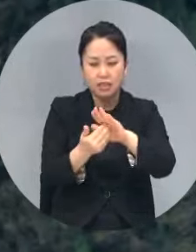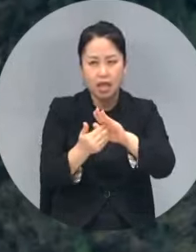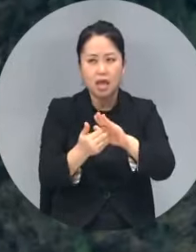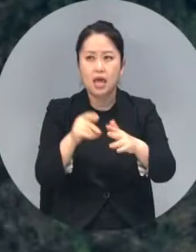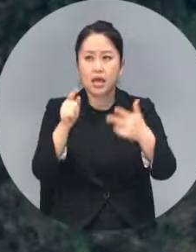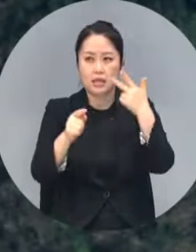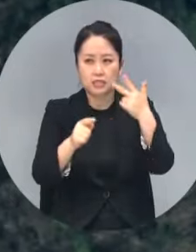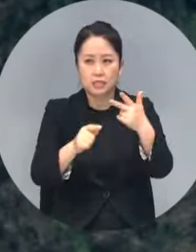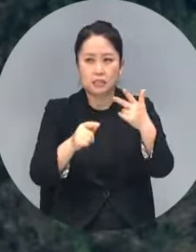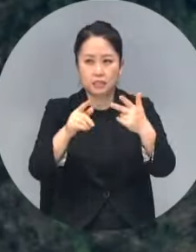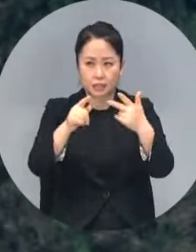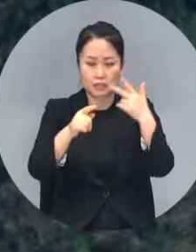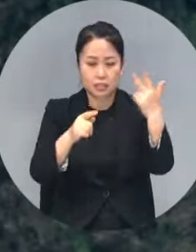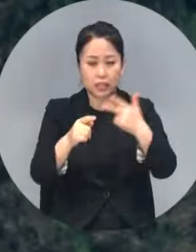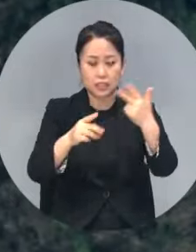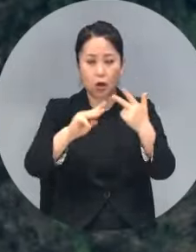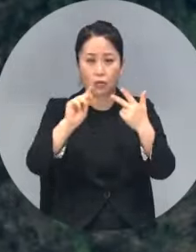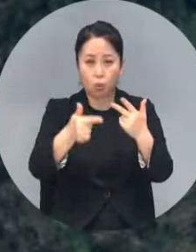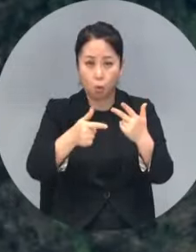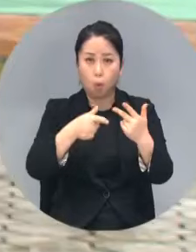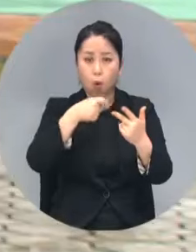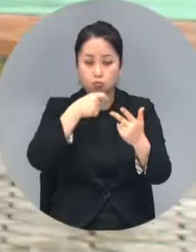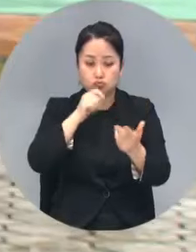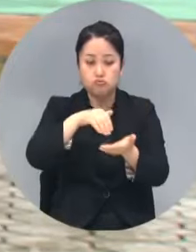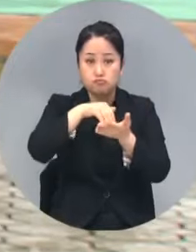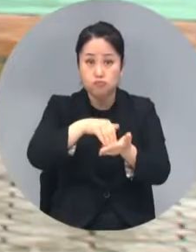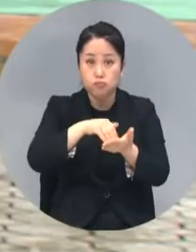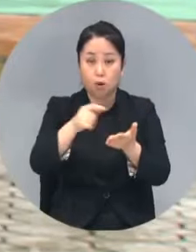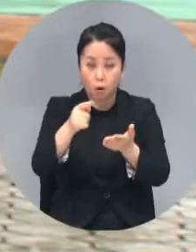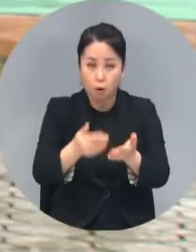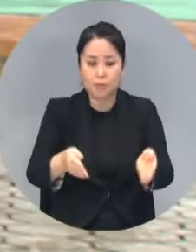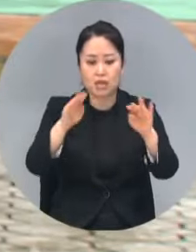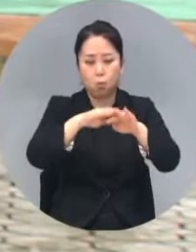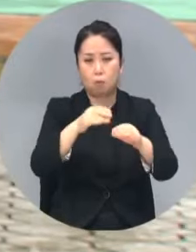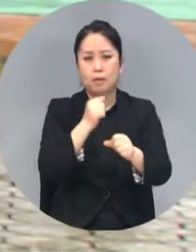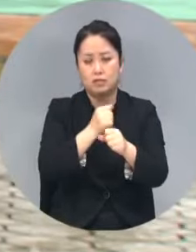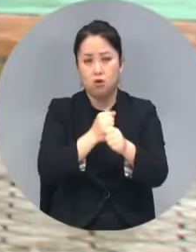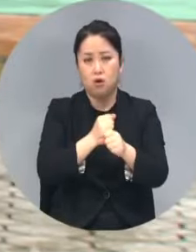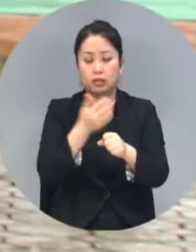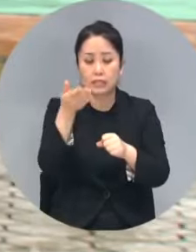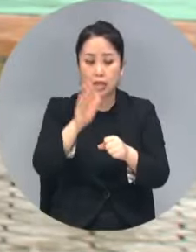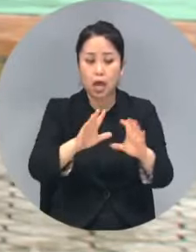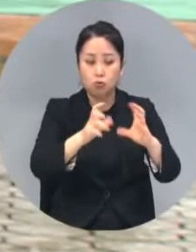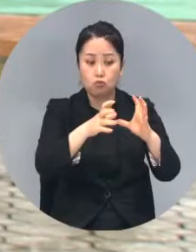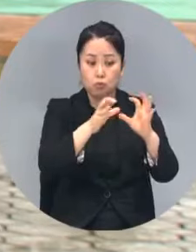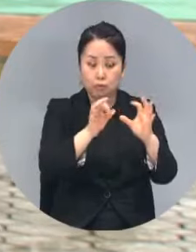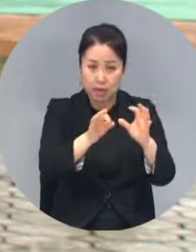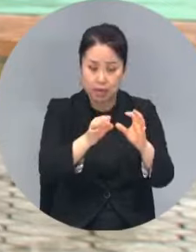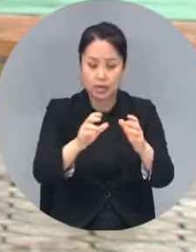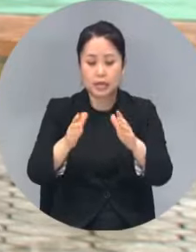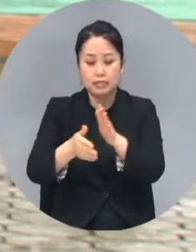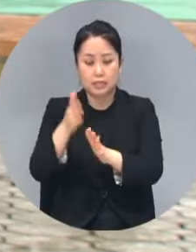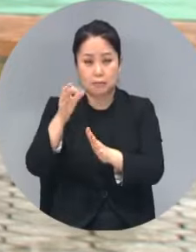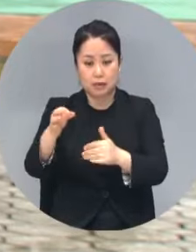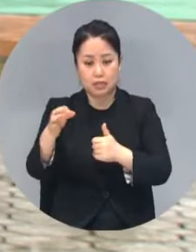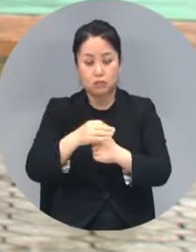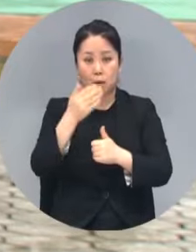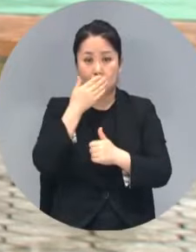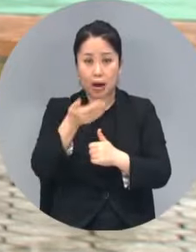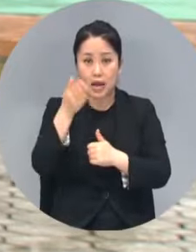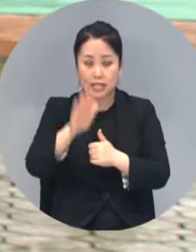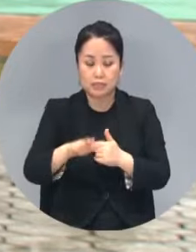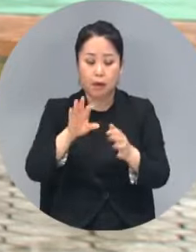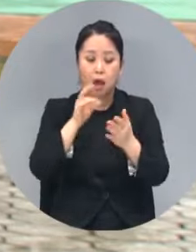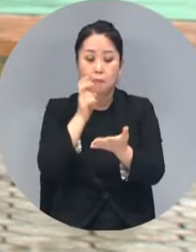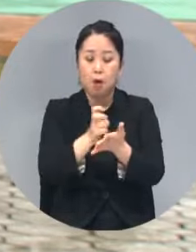설치하겠다는 계획입니다 문제는 막대한 비용입니다 국비와 비를 지원받을 수 있지만 관련법에 따라 구자체